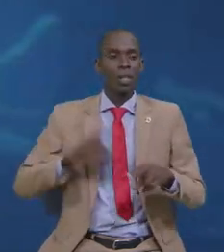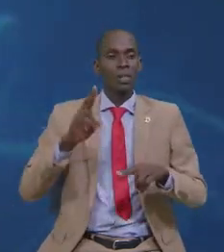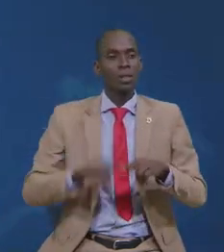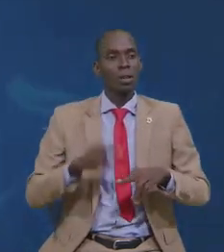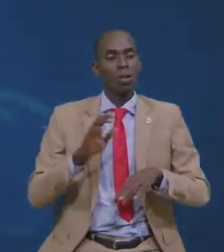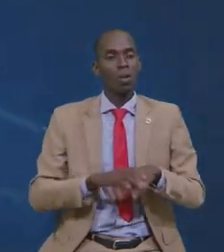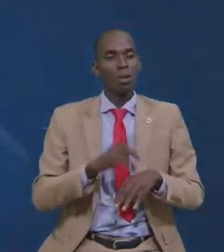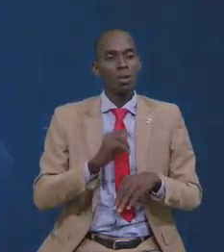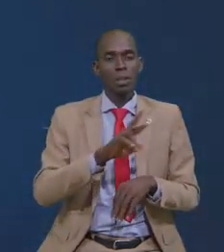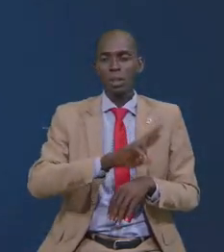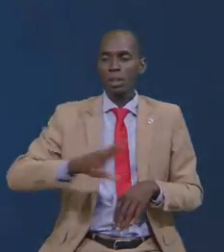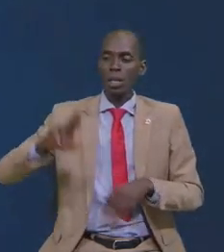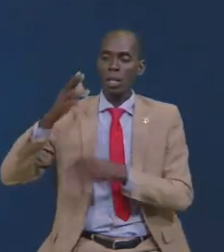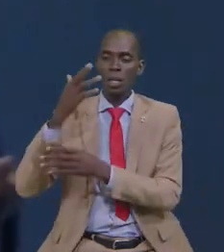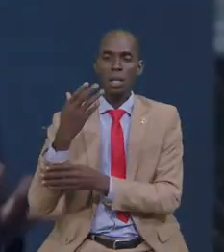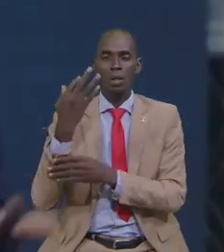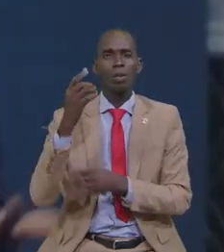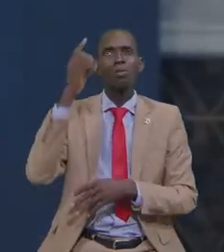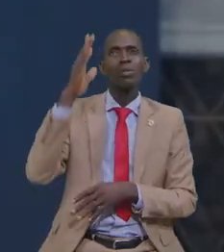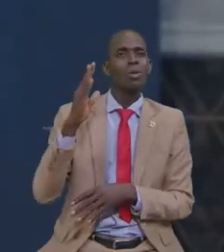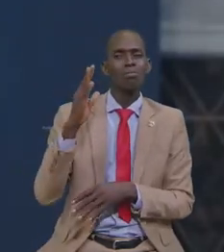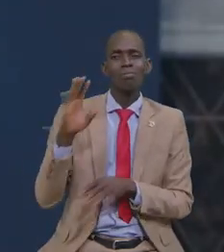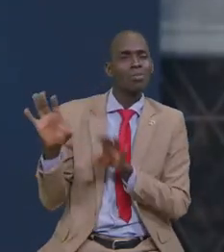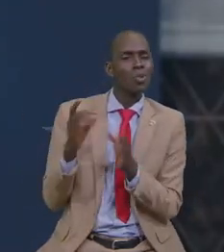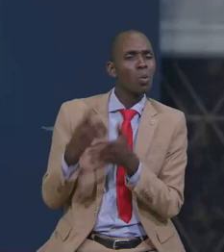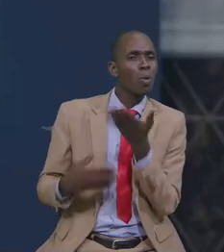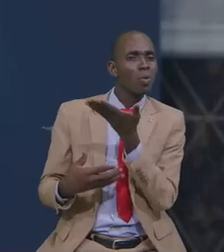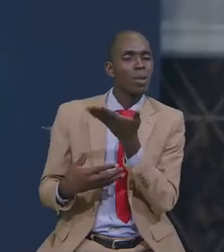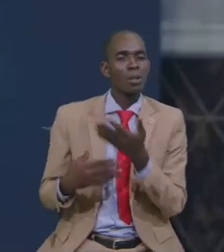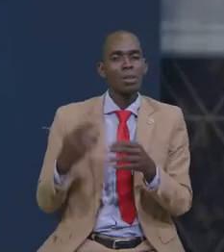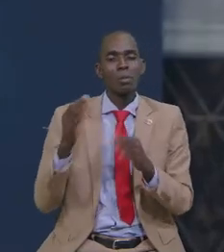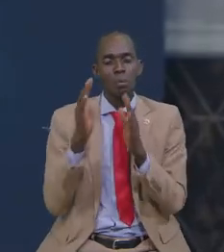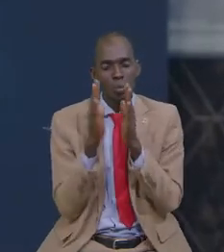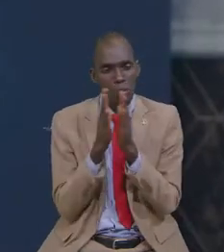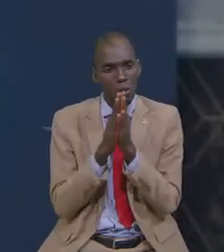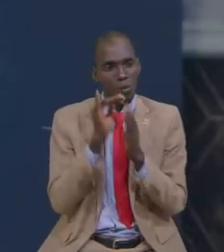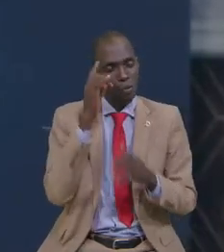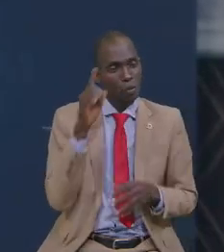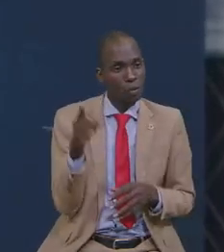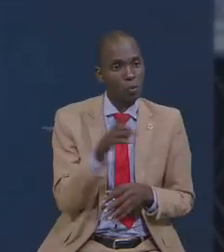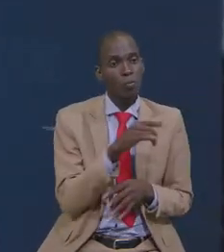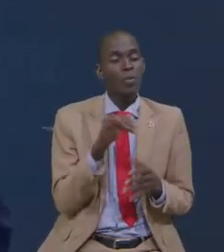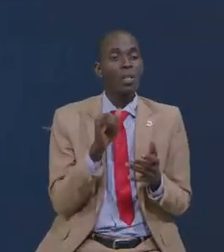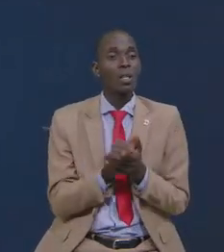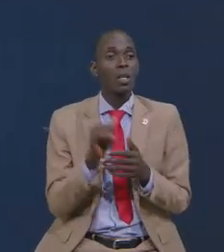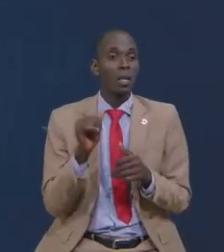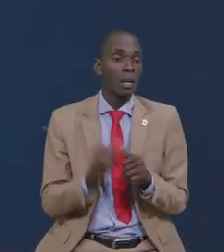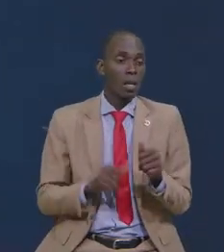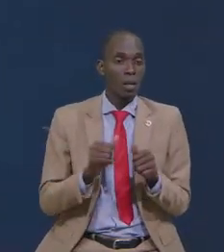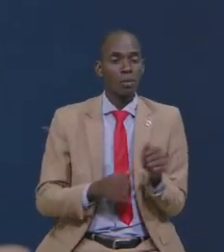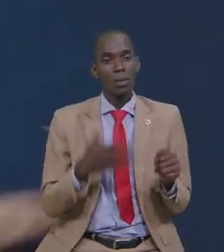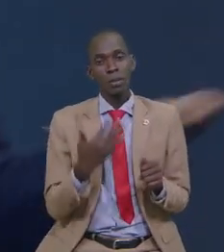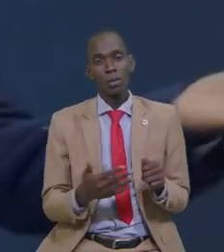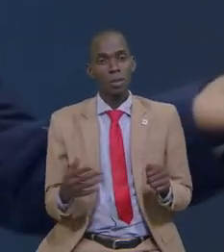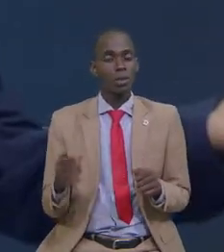Et maintenant, il s'assit à la droite de Dieu. Qu'est-ce qu'il fait là-bas? Il intercède que